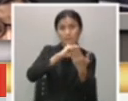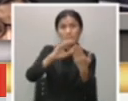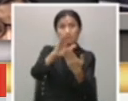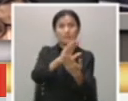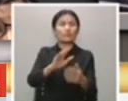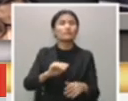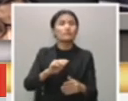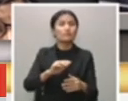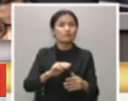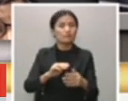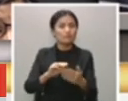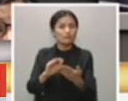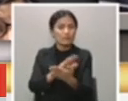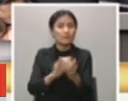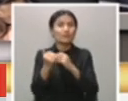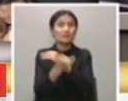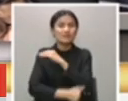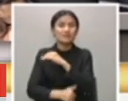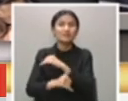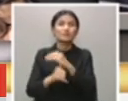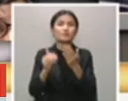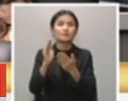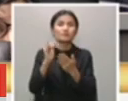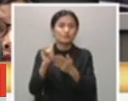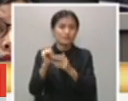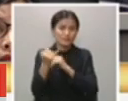ปคุ้นไหมครับ